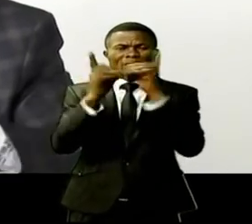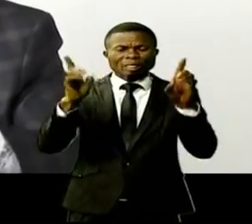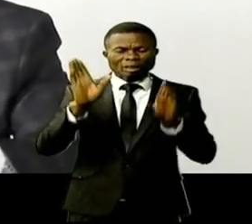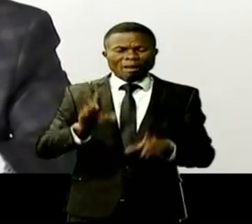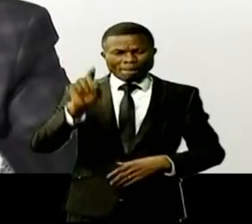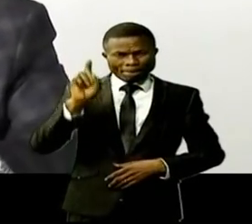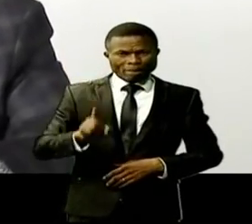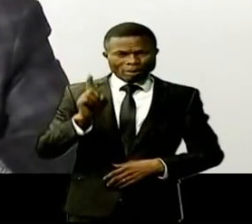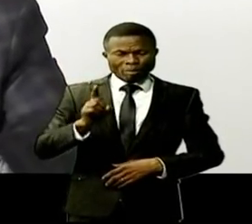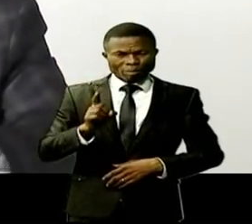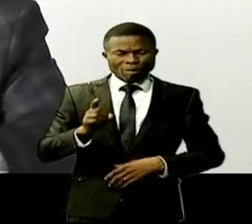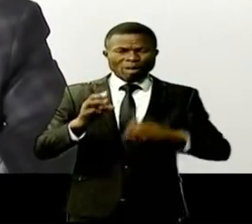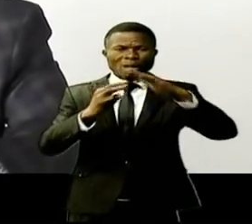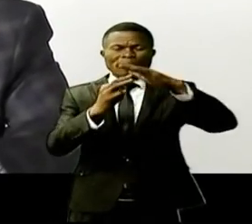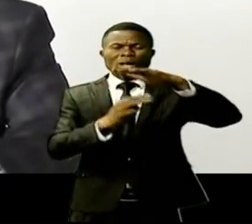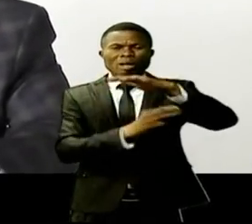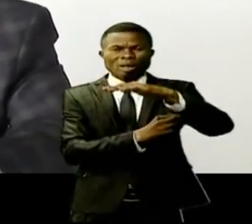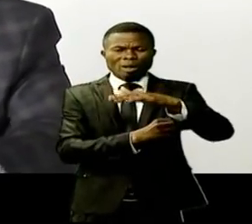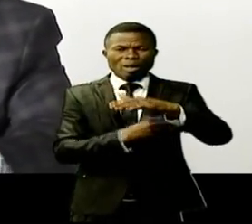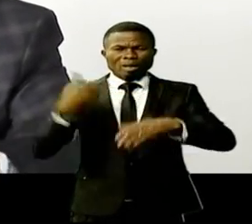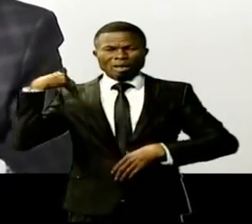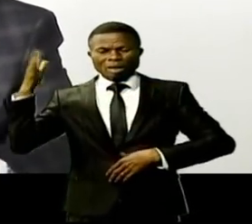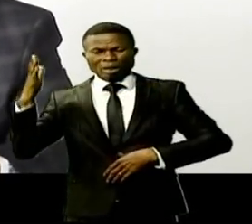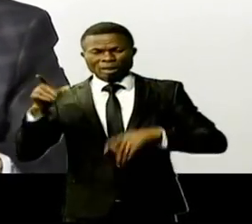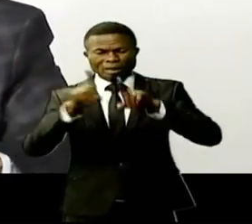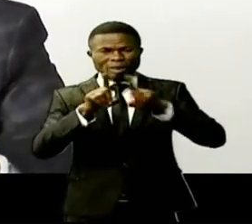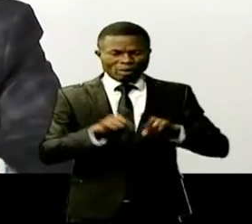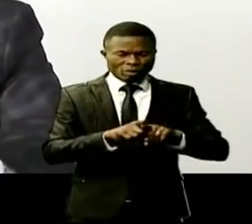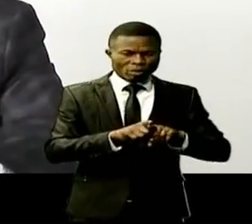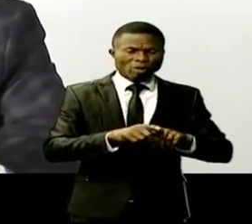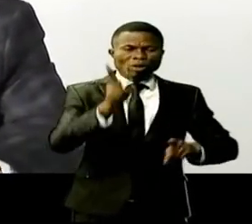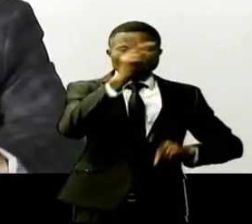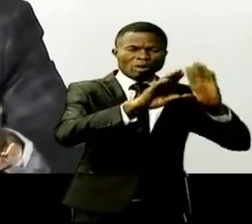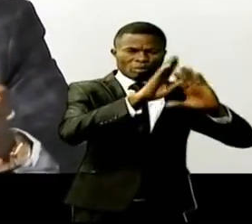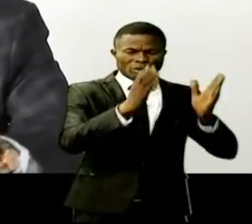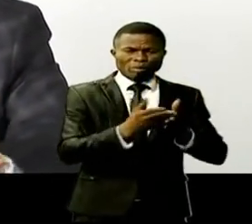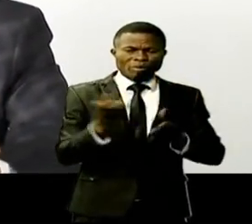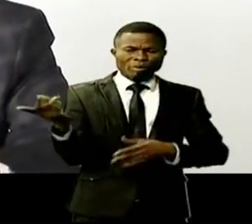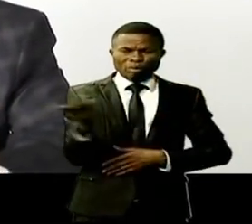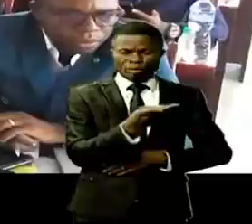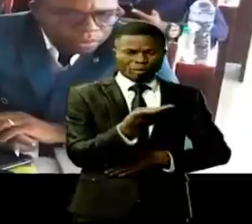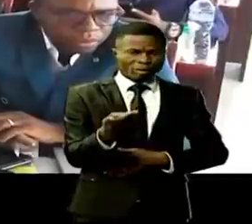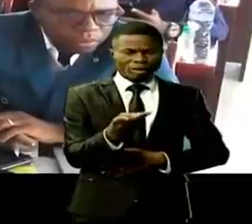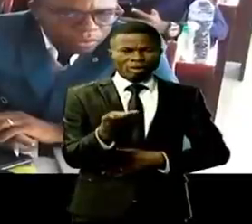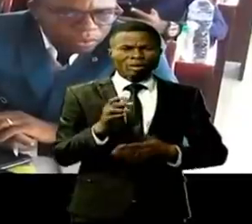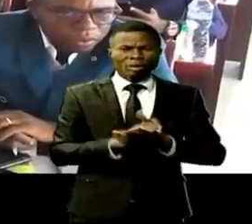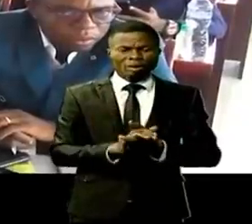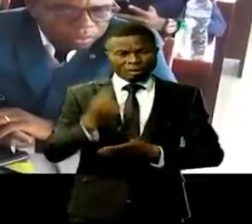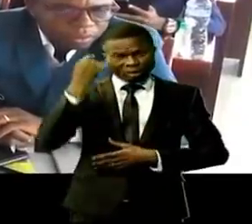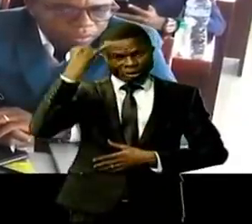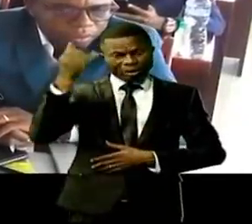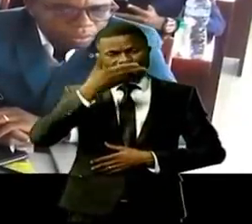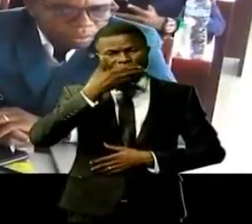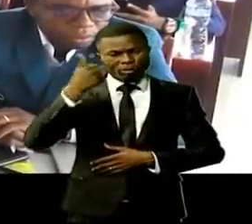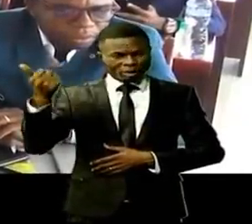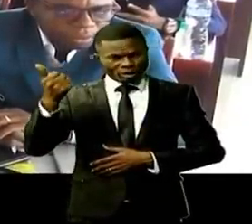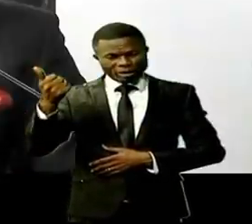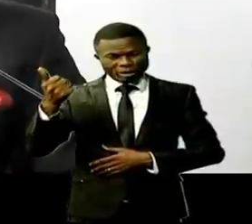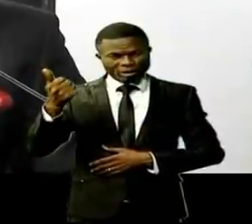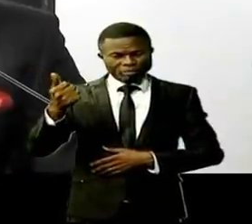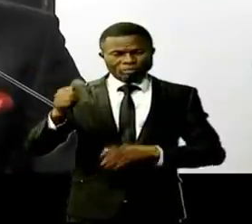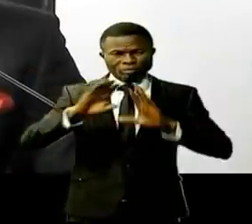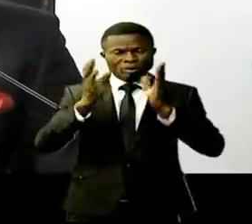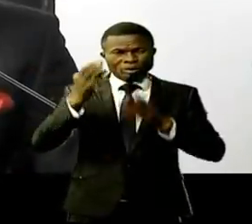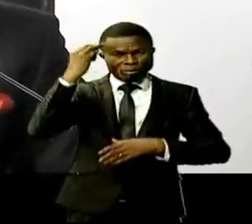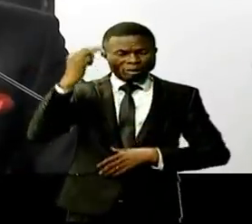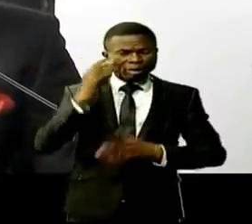être intermédiaires entre l'État, le pouvoir public que vous représentez, et les citoyens. Une initiative vivement saluée par le